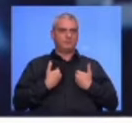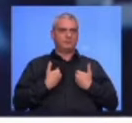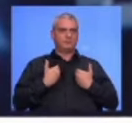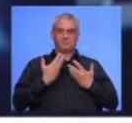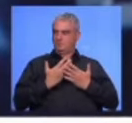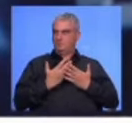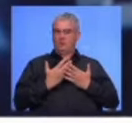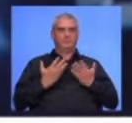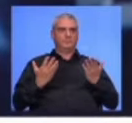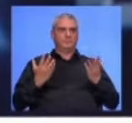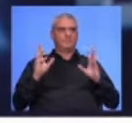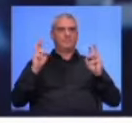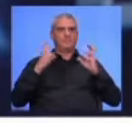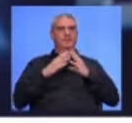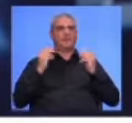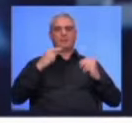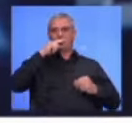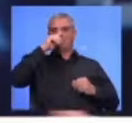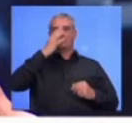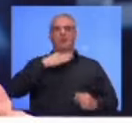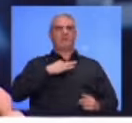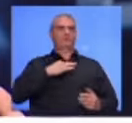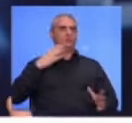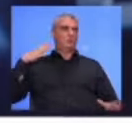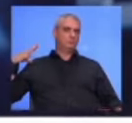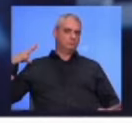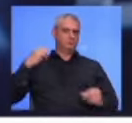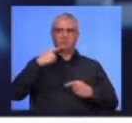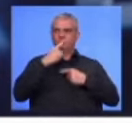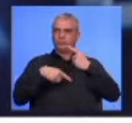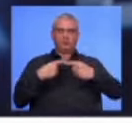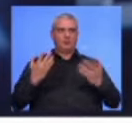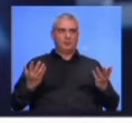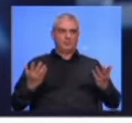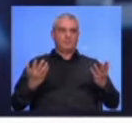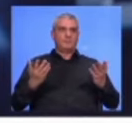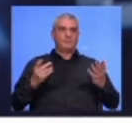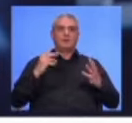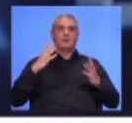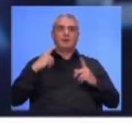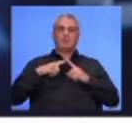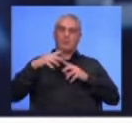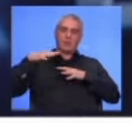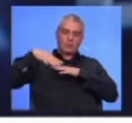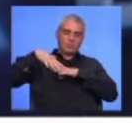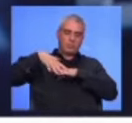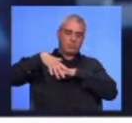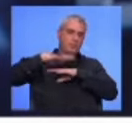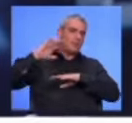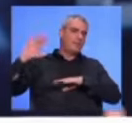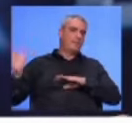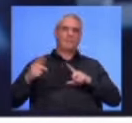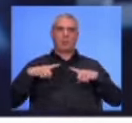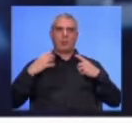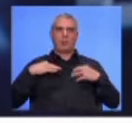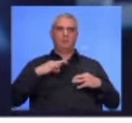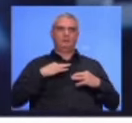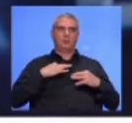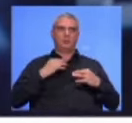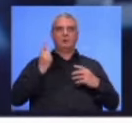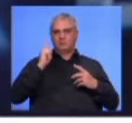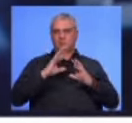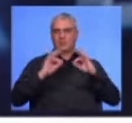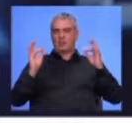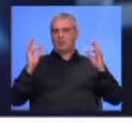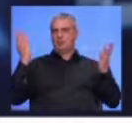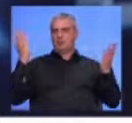במובנים מסוימים את גאוותו לאורך שנים. וזה הלך וחלחל בכל תחומי החיים שלנו. צריך להתחיל לשים לדבר